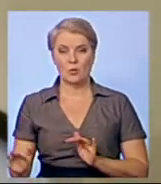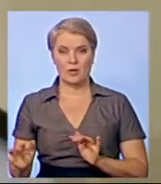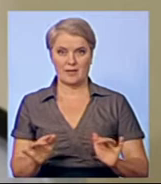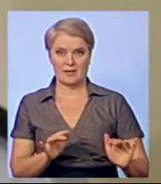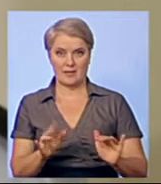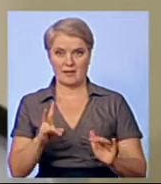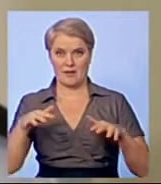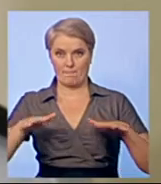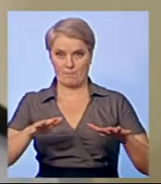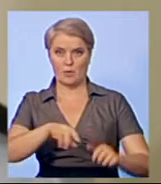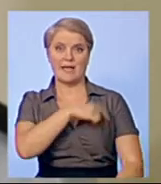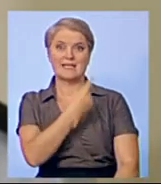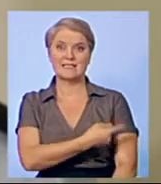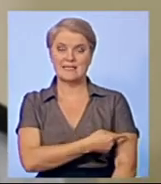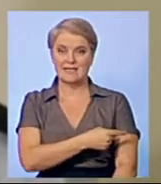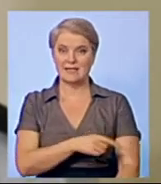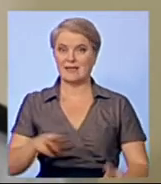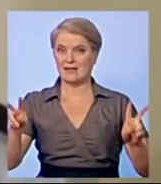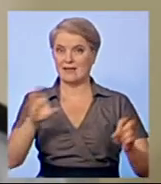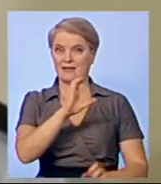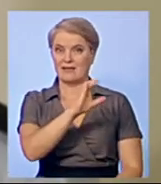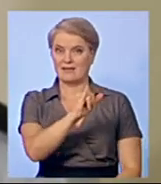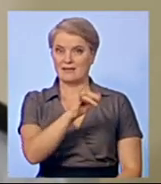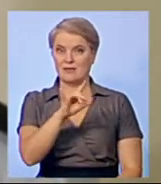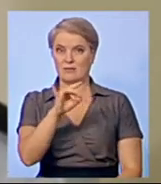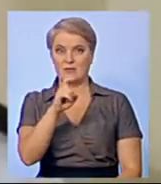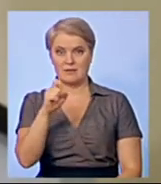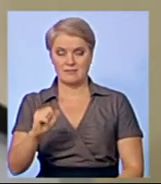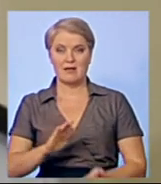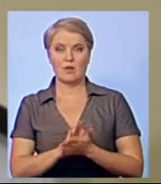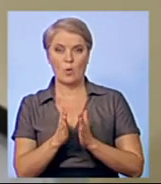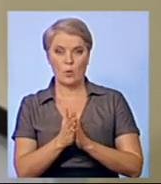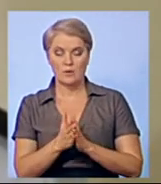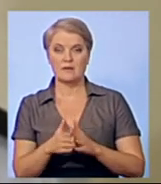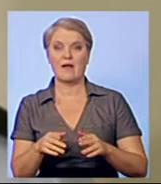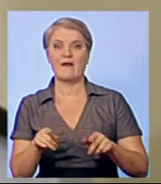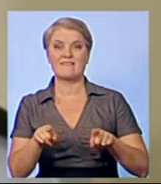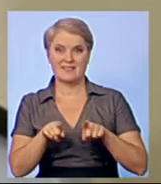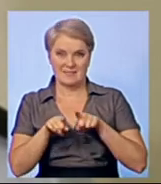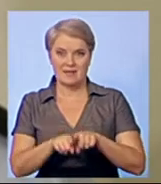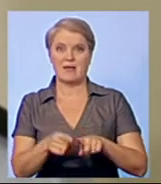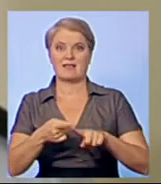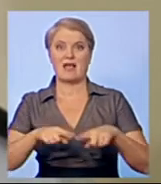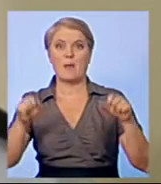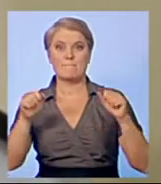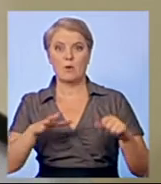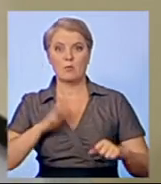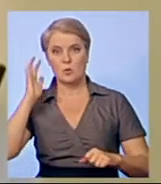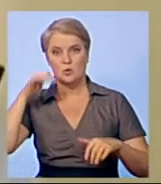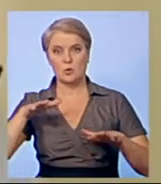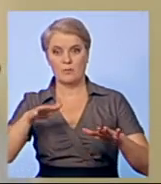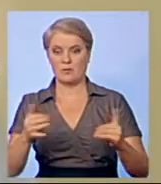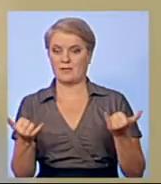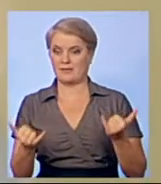повинні майже постійно знаходиться в той обстановці, яка може скластися в Чорному морі на даний